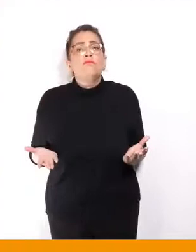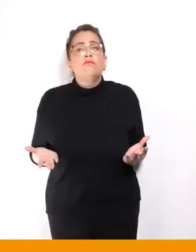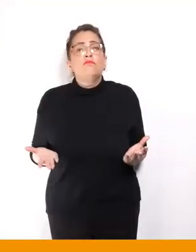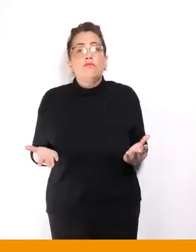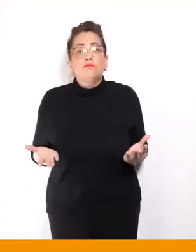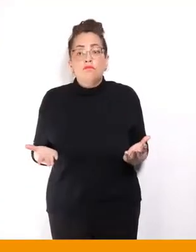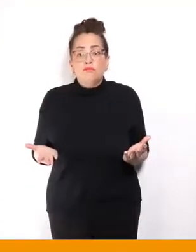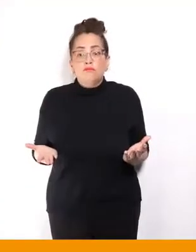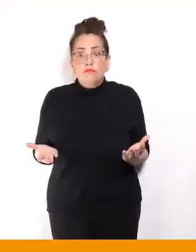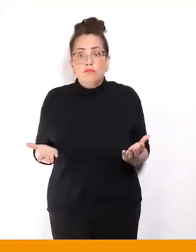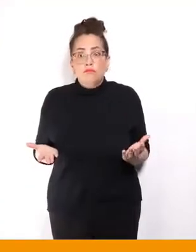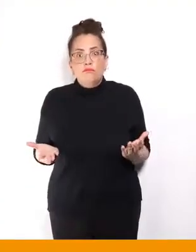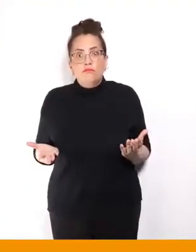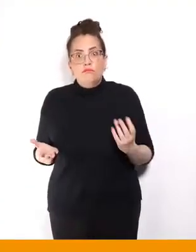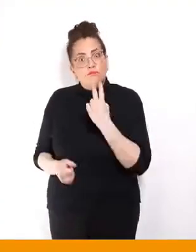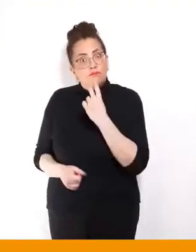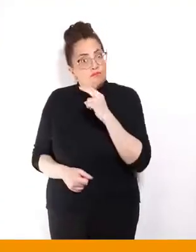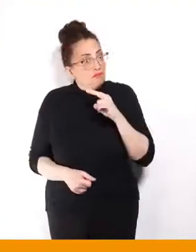en œuvre